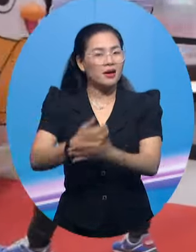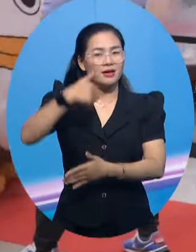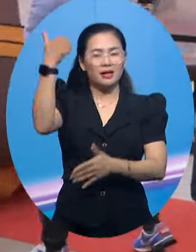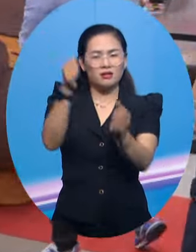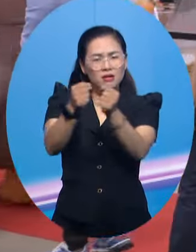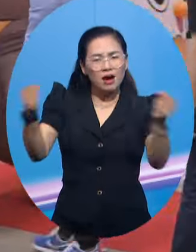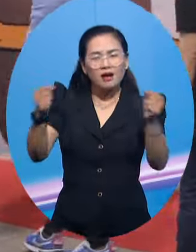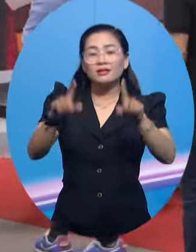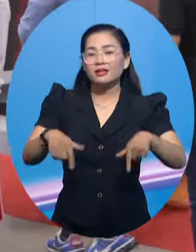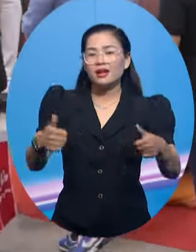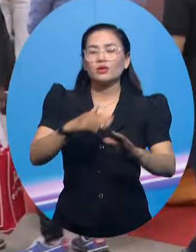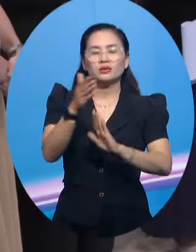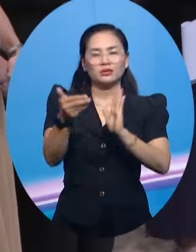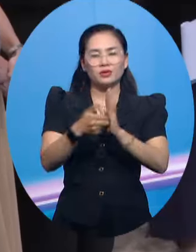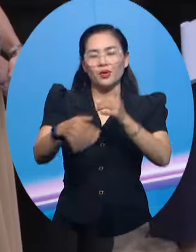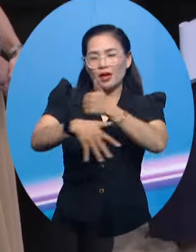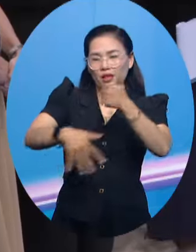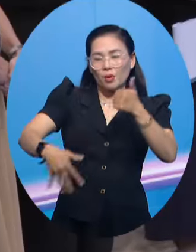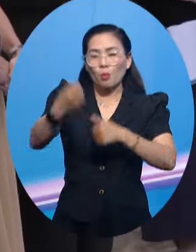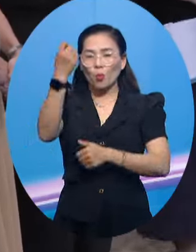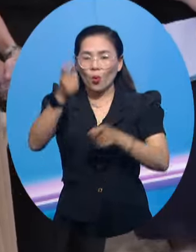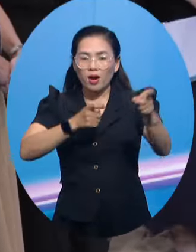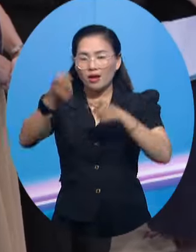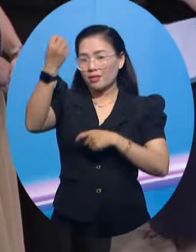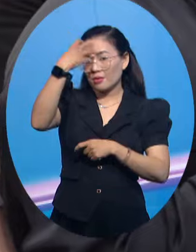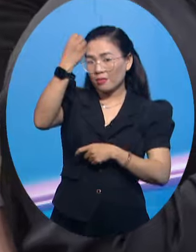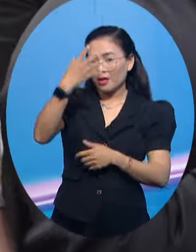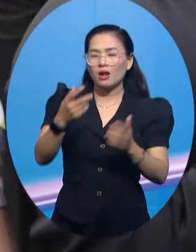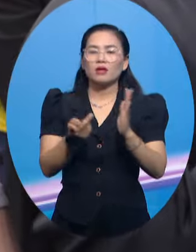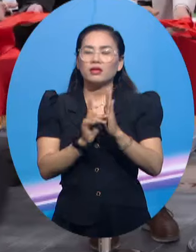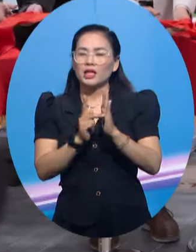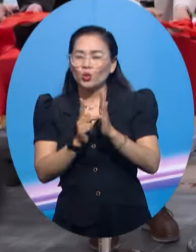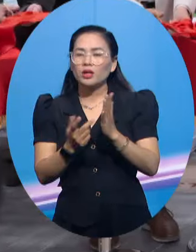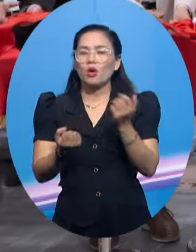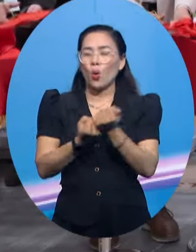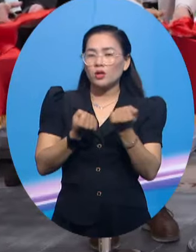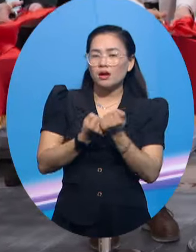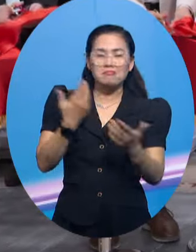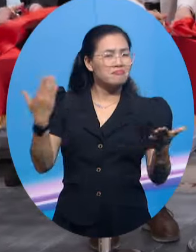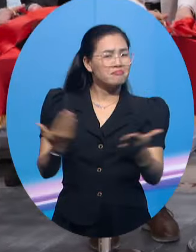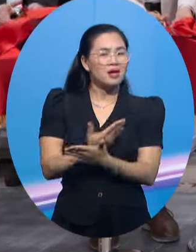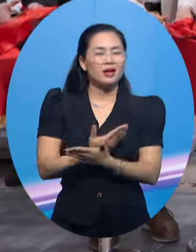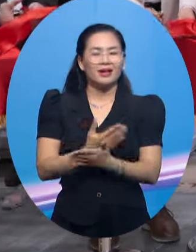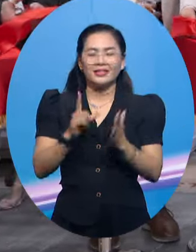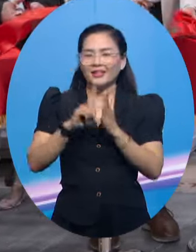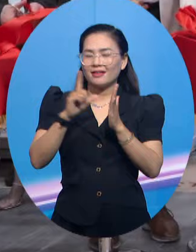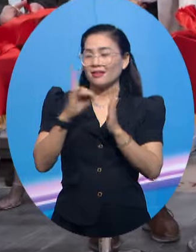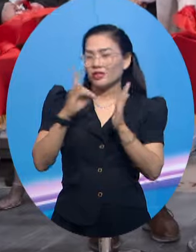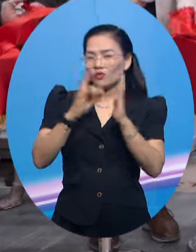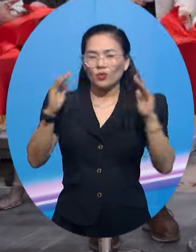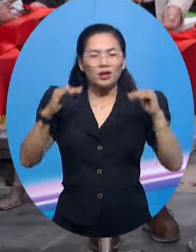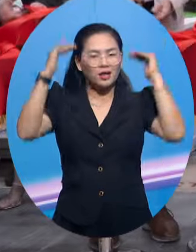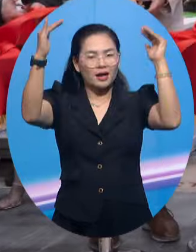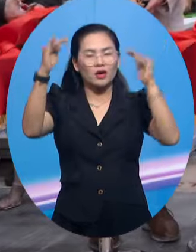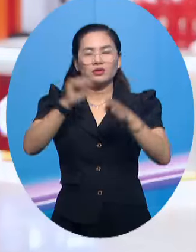hàng toàn diện, giới thiệu các hệ thống quản lý thông minh, thiết bị hỗ trợ hiện đại nhằm tối ưu hóa vận hành, nâng cao chất lượng dịch vụ và tăng